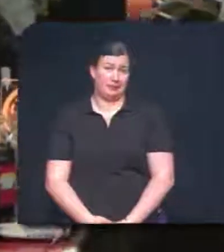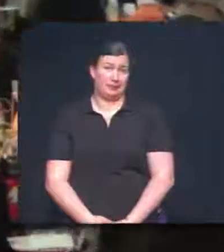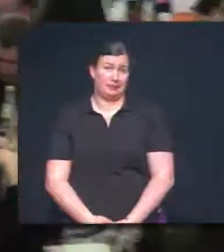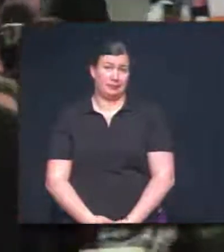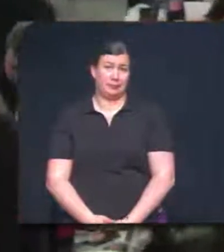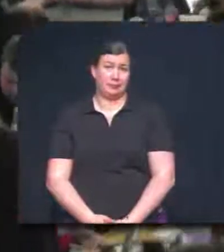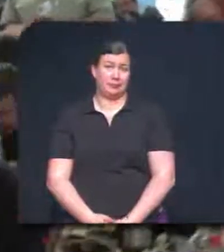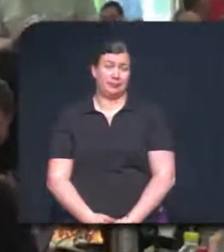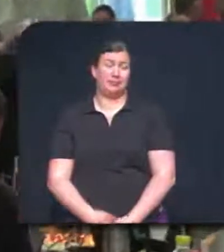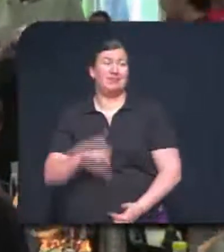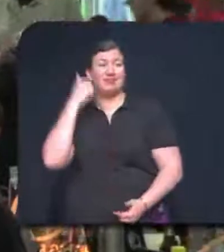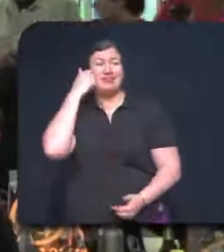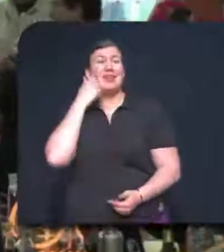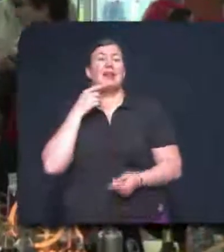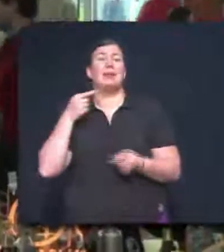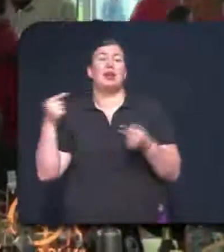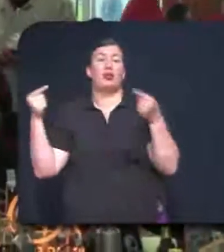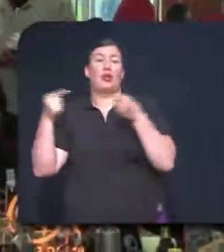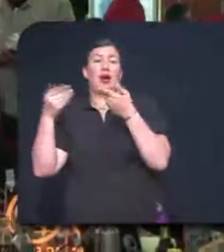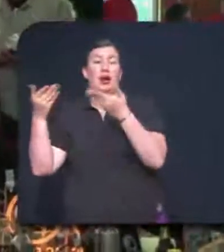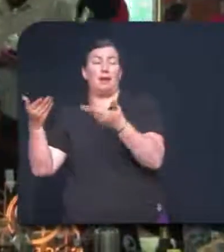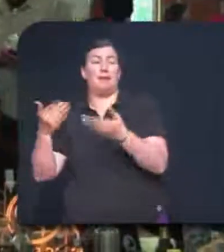vielen Dank und jetzt bitte contra